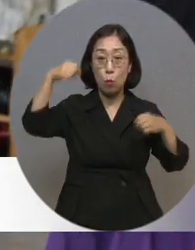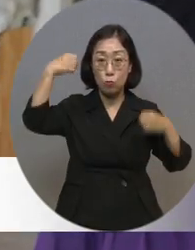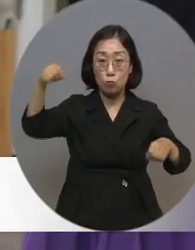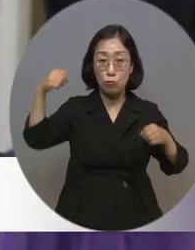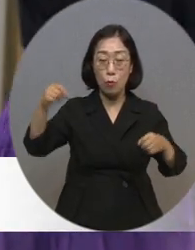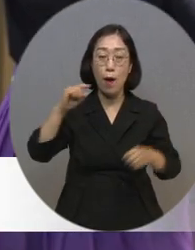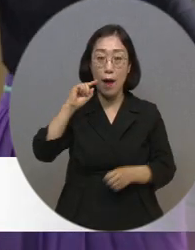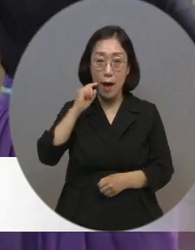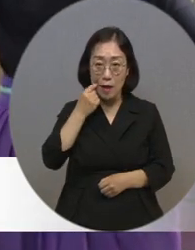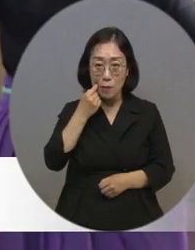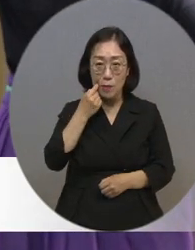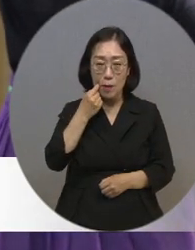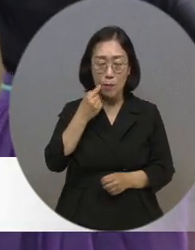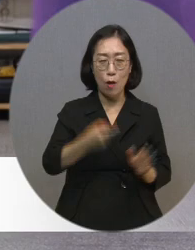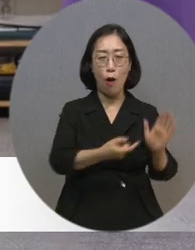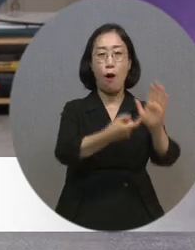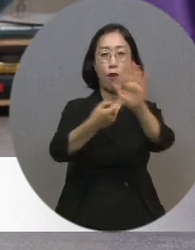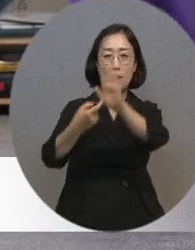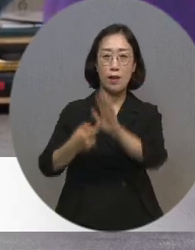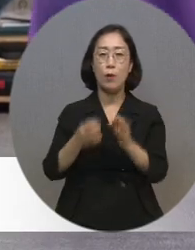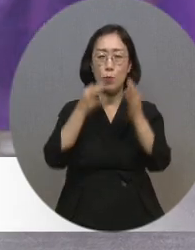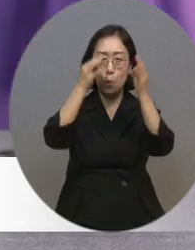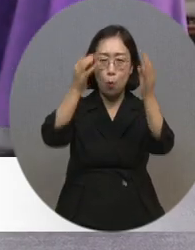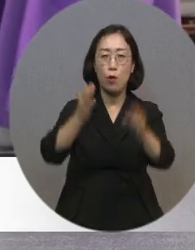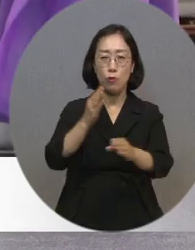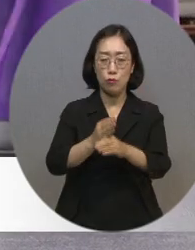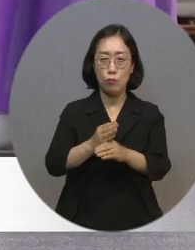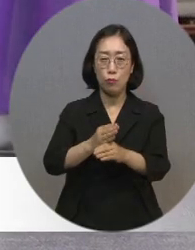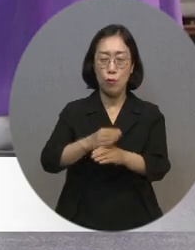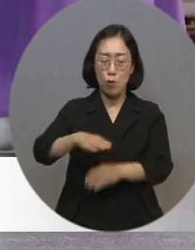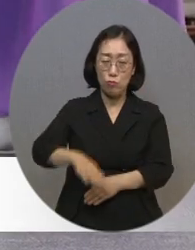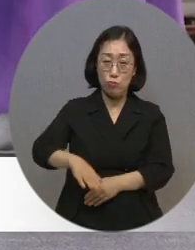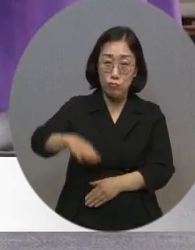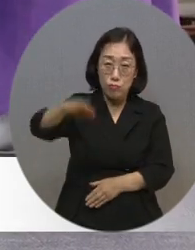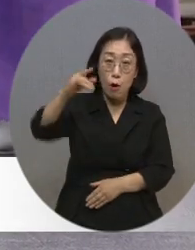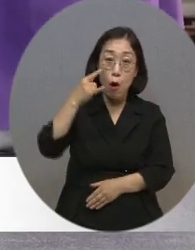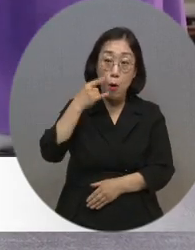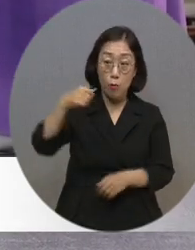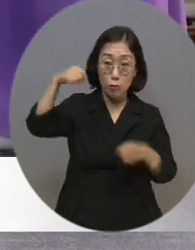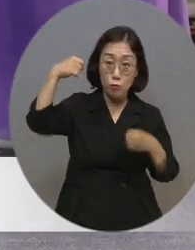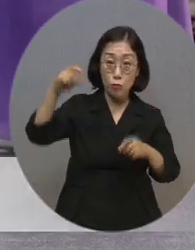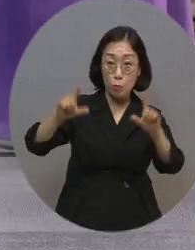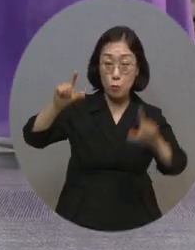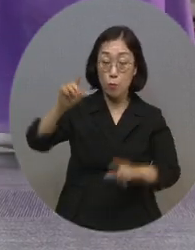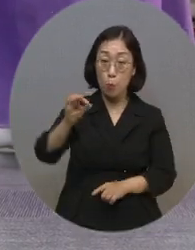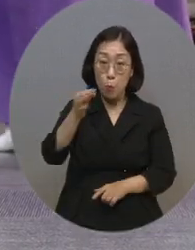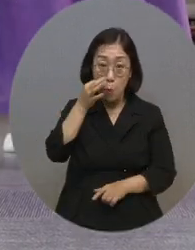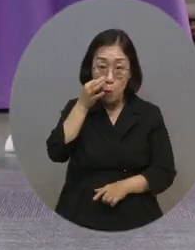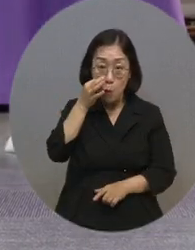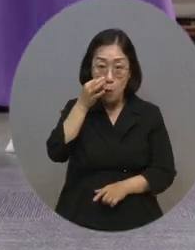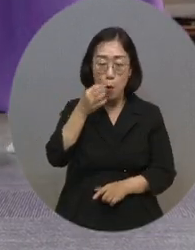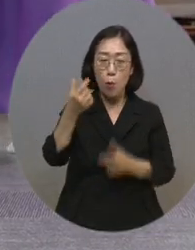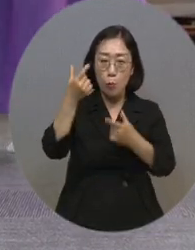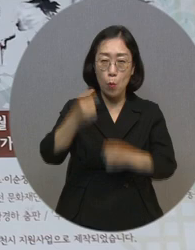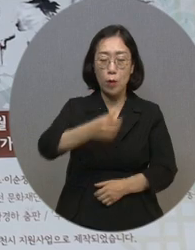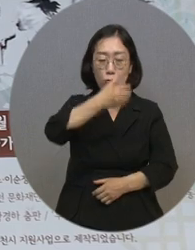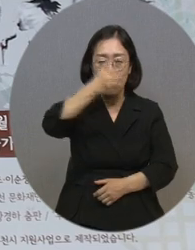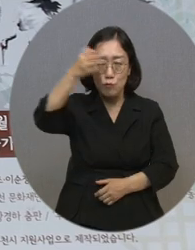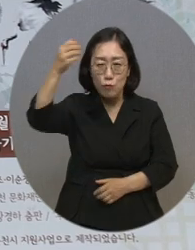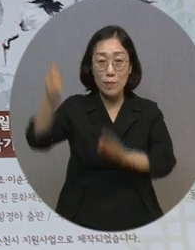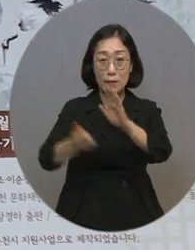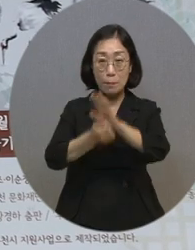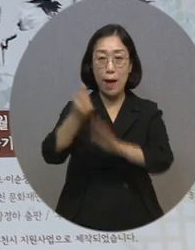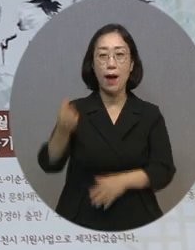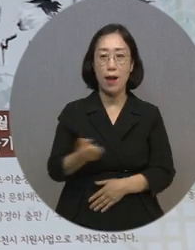널리 알리기 위해 헌신하고 있습니다. 어릴 적 어머니의 춤을 보고 무용에 대한 꿈을 키웠던 환경아. 당시의 환경은